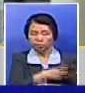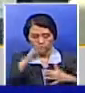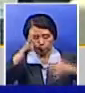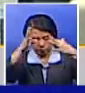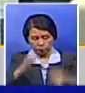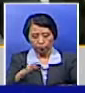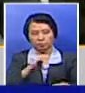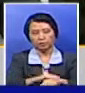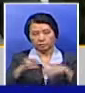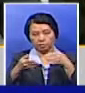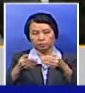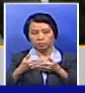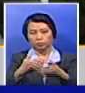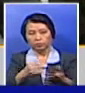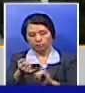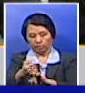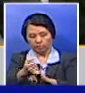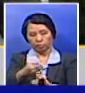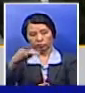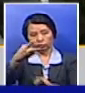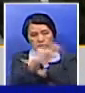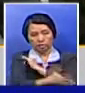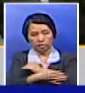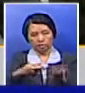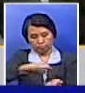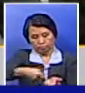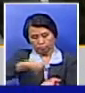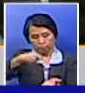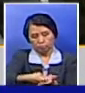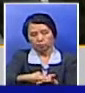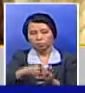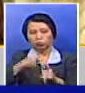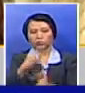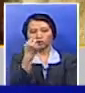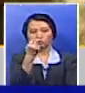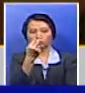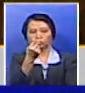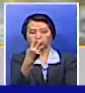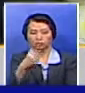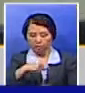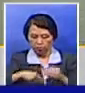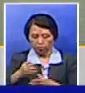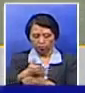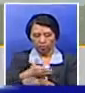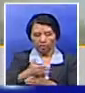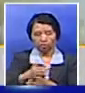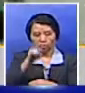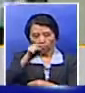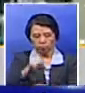diputuskan dalam masa terdekat sebelum perjanjian dua hala itu ditandatangani Disember ini. Mengenai pembahagian